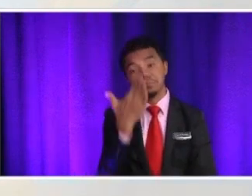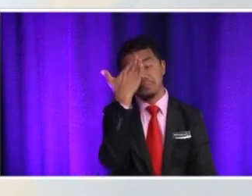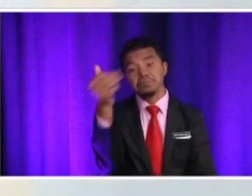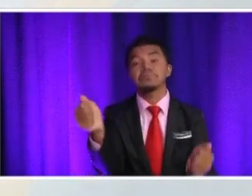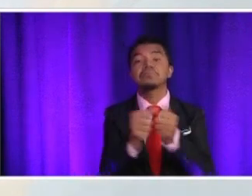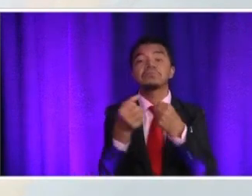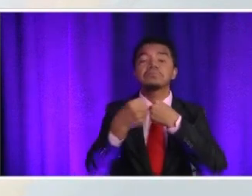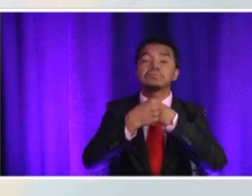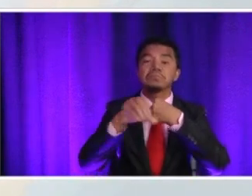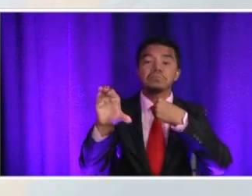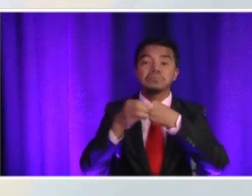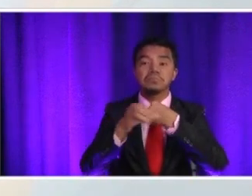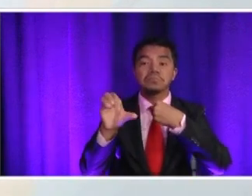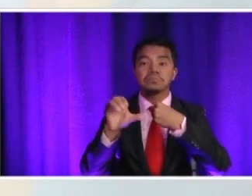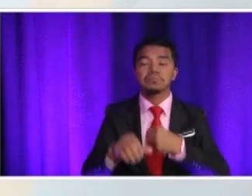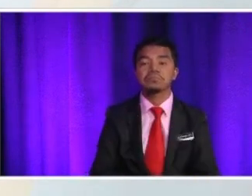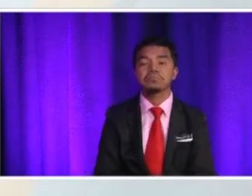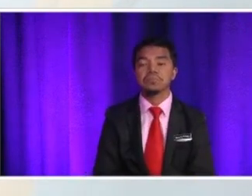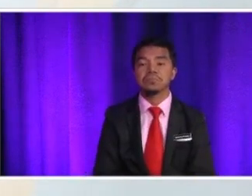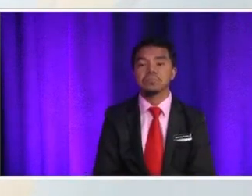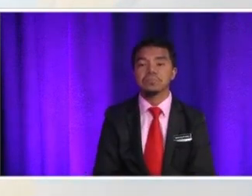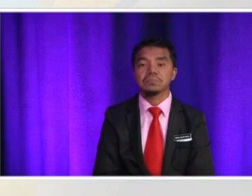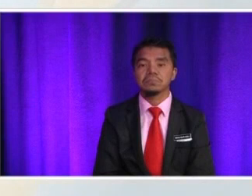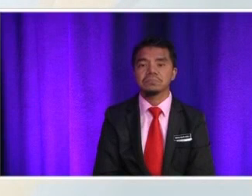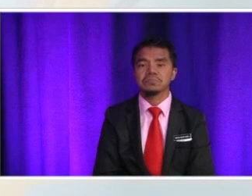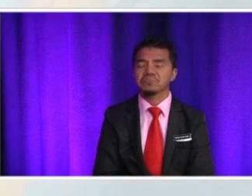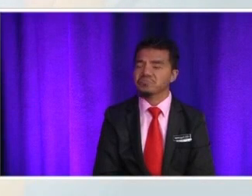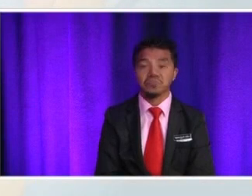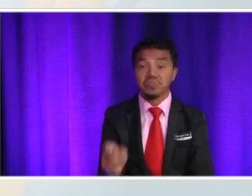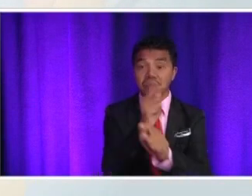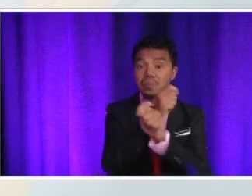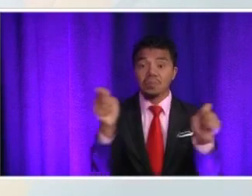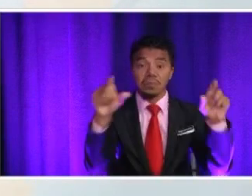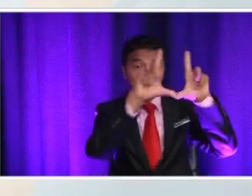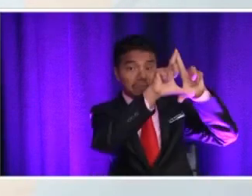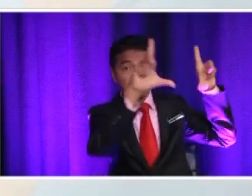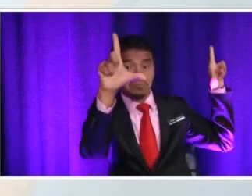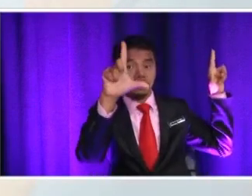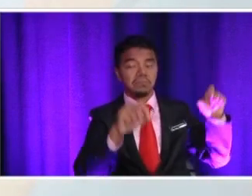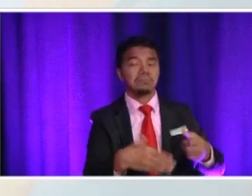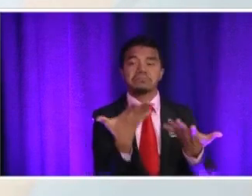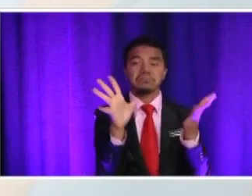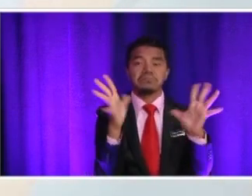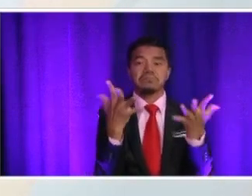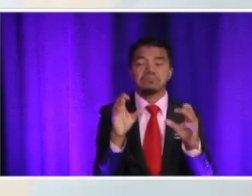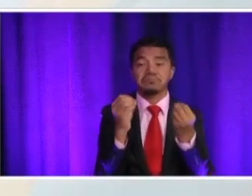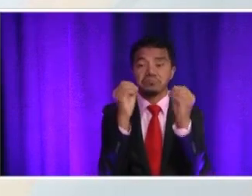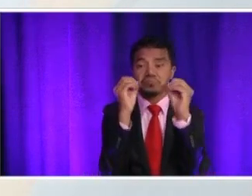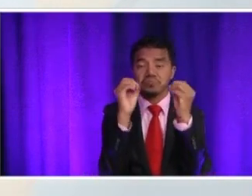Kerana tidak membuat secara meluas atau tiada papan tanda perniagaan untuk pelanggan tahu kewujudan